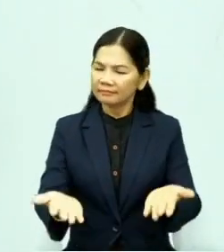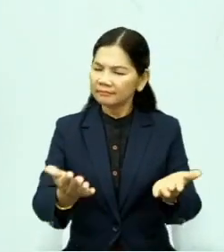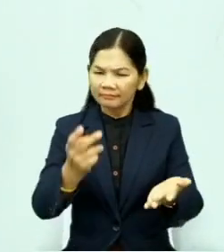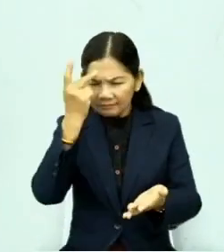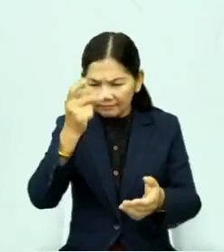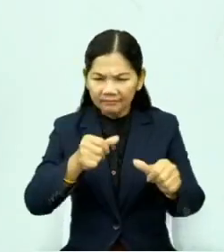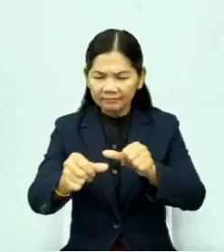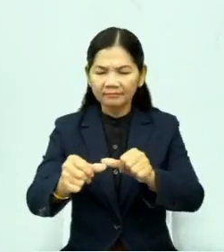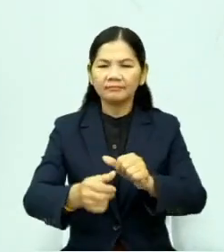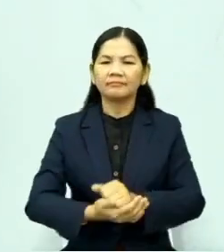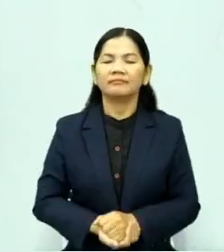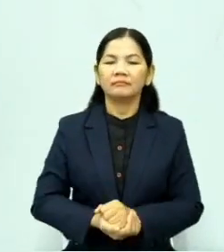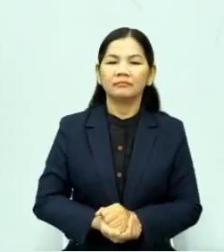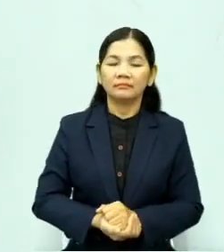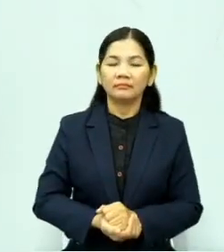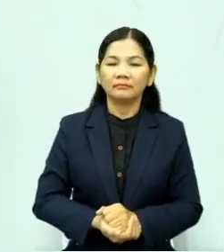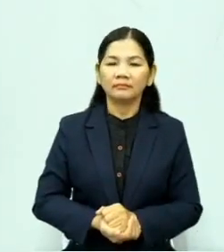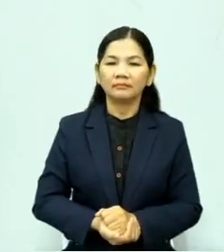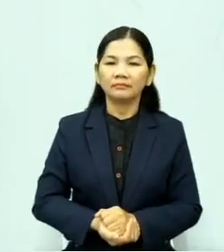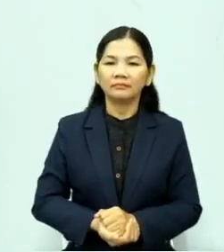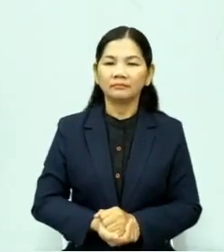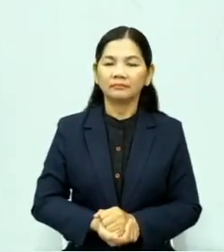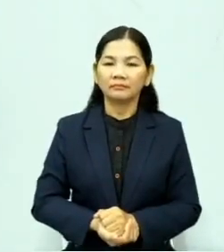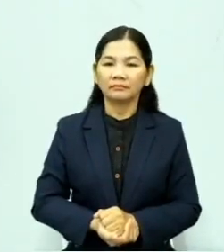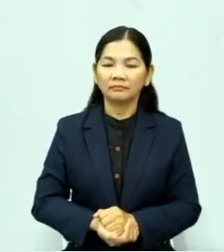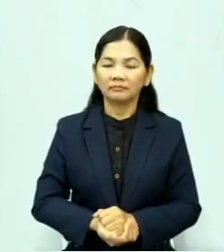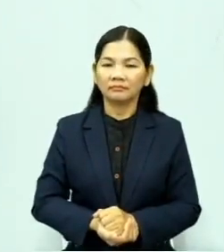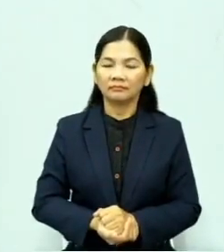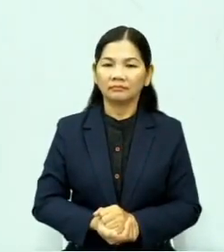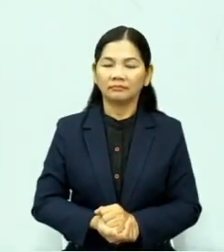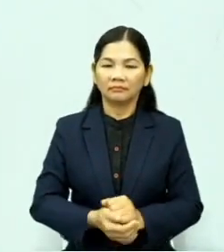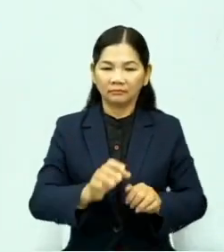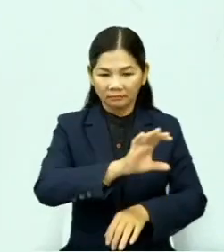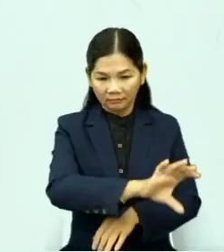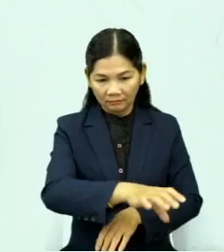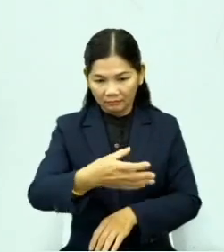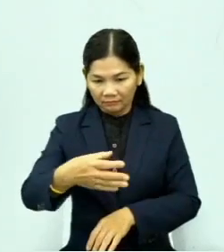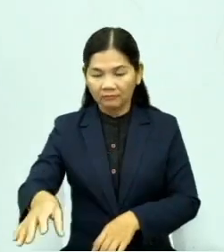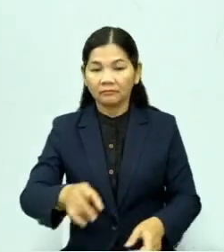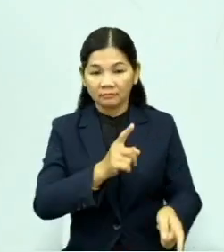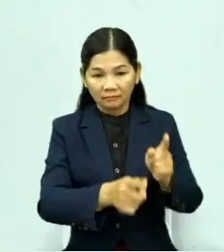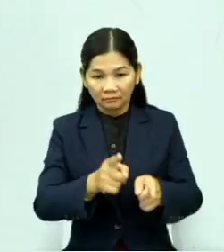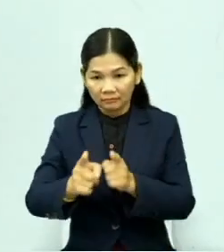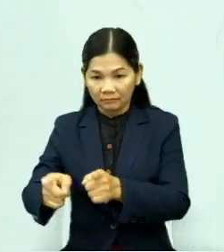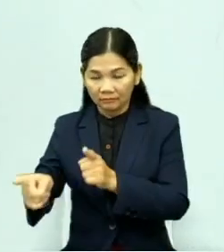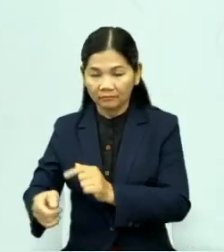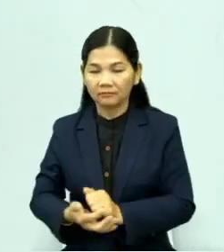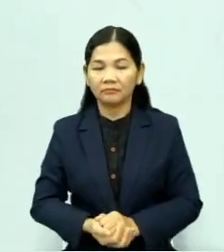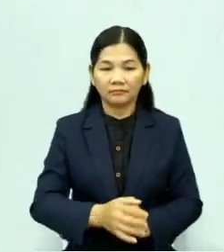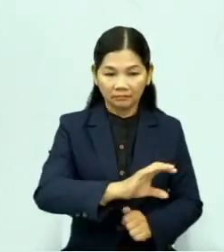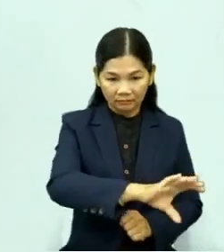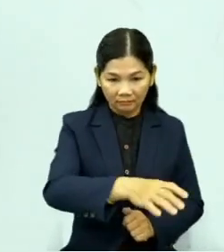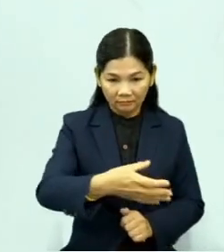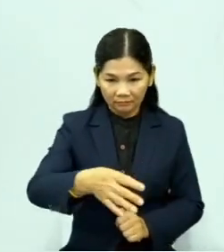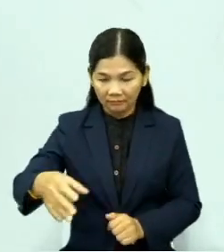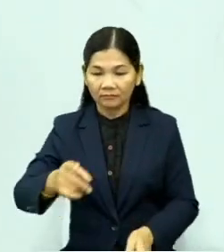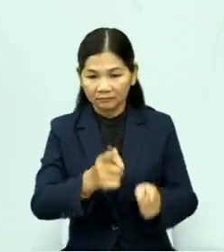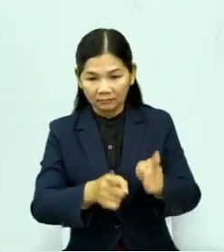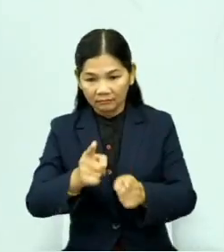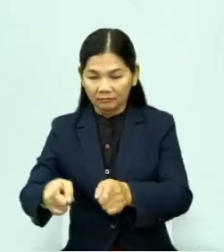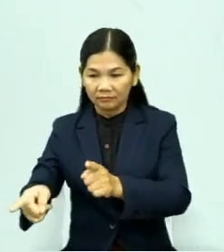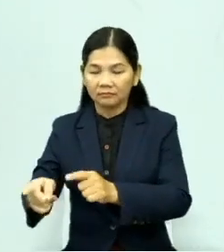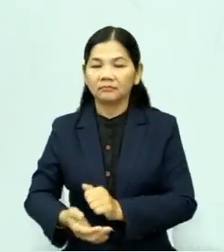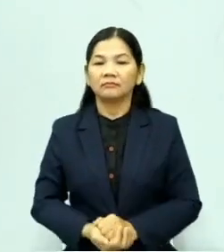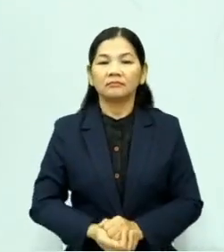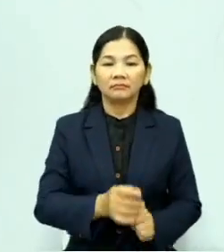chui Cất bà to tên mắt con Miền ở vầy tiết ta Chà, miền cơm, chà, miền ấy tiết ta con Chà, chú cất khăn nha bằng to tiết nó con á Hay chú